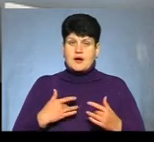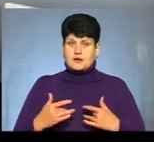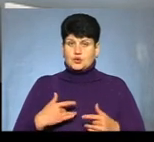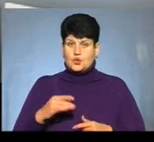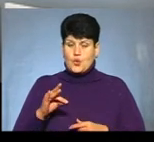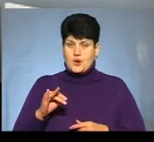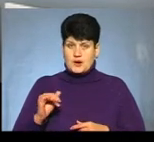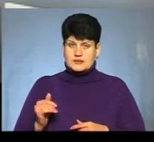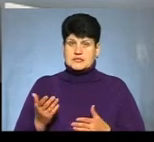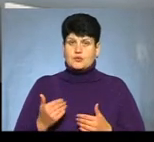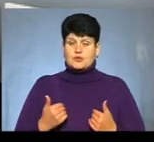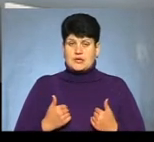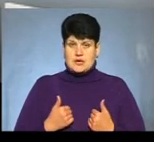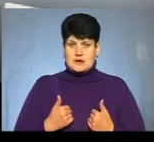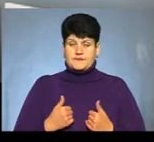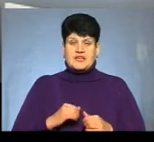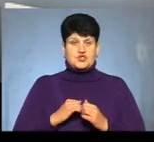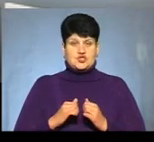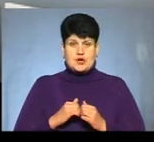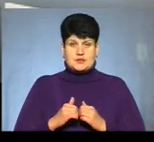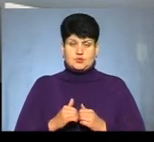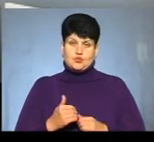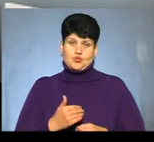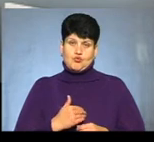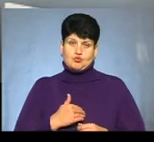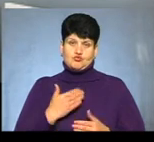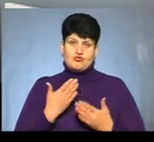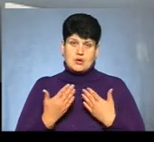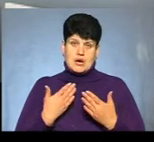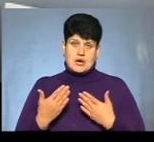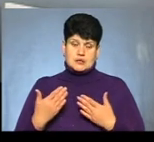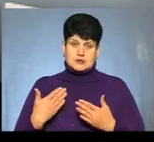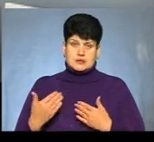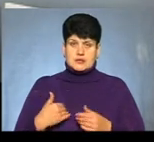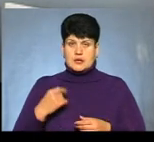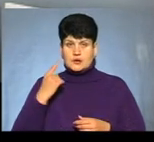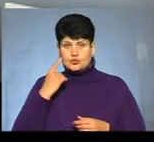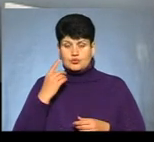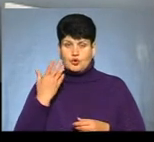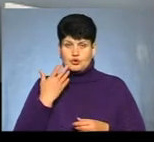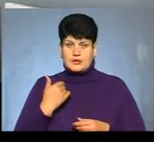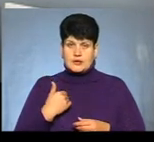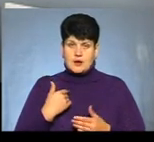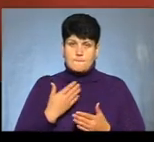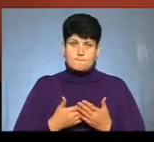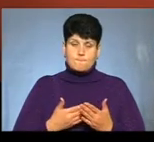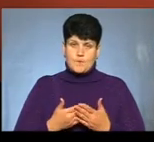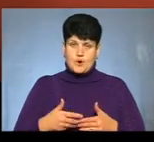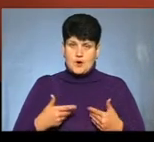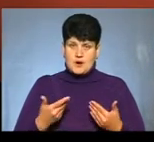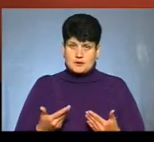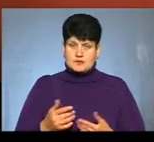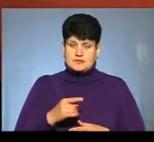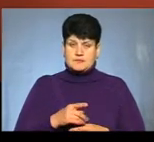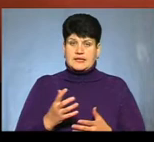актори. В цій раді моїй, з якою я часто і хочу радитись. І я думаю, коли я порадившись з